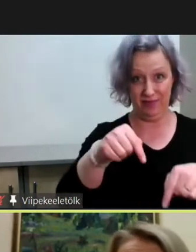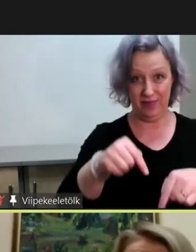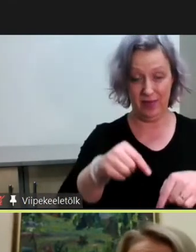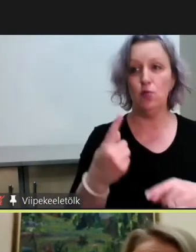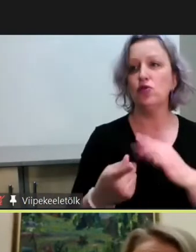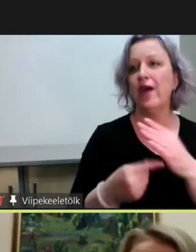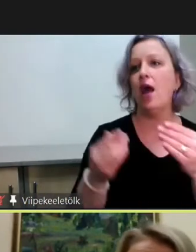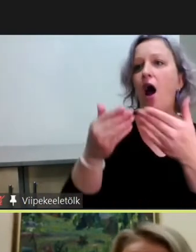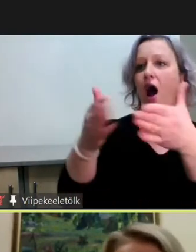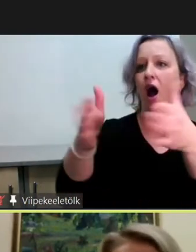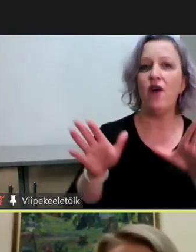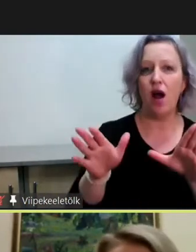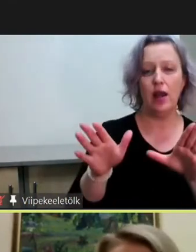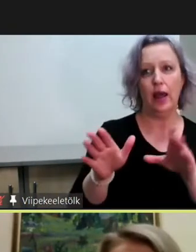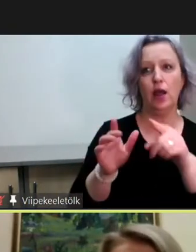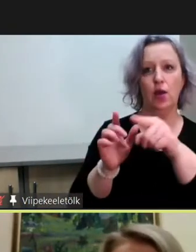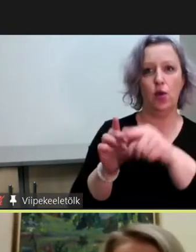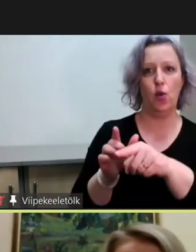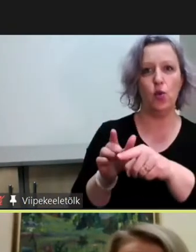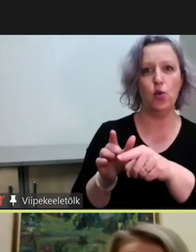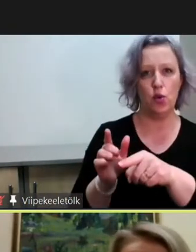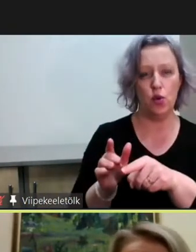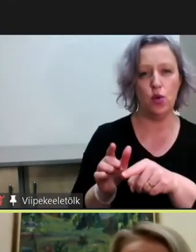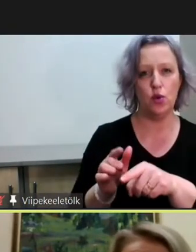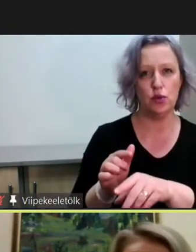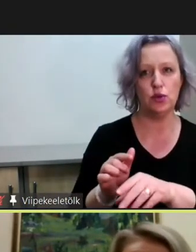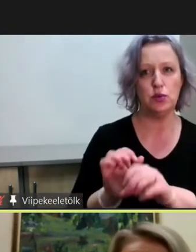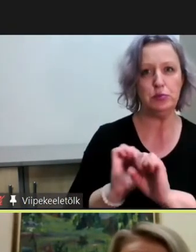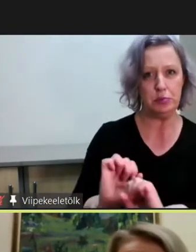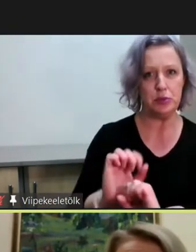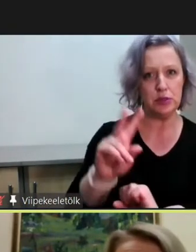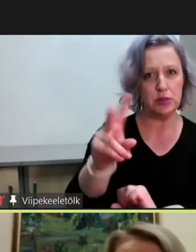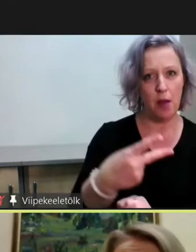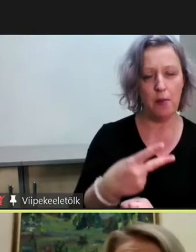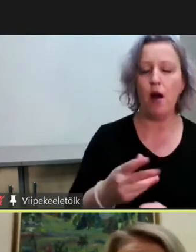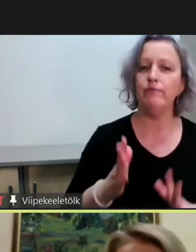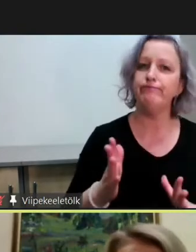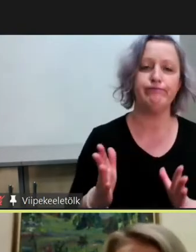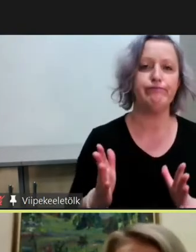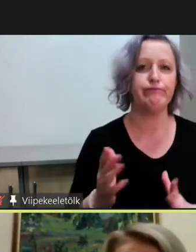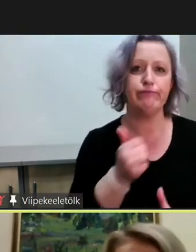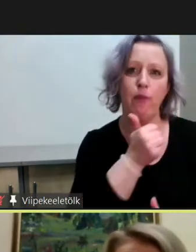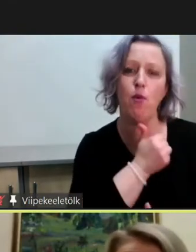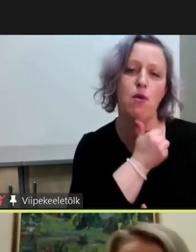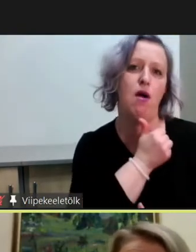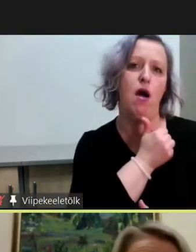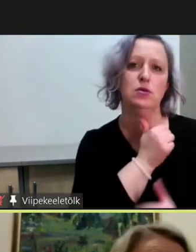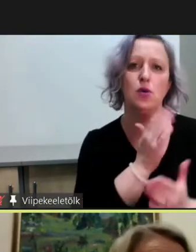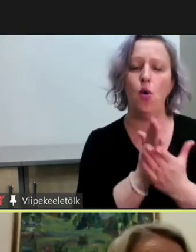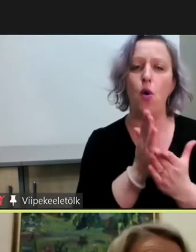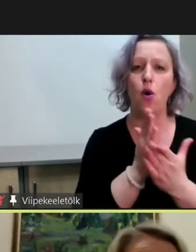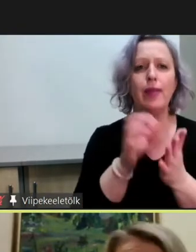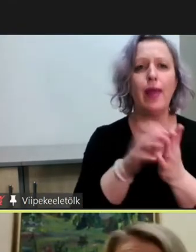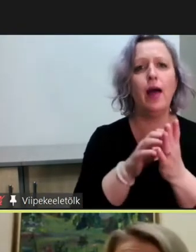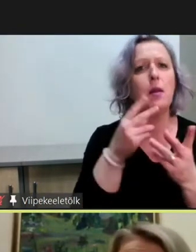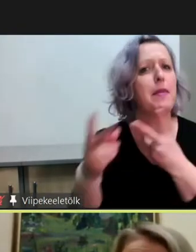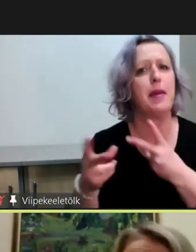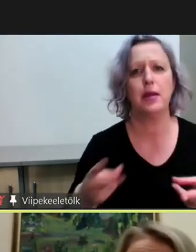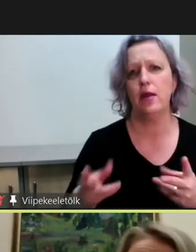ees, et see on päris suur väljakutse ja see tähendab väga erinevaid asju. Näiteks tähendab